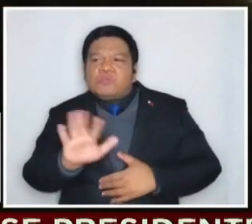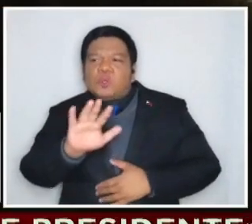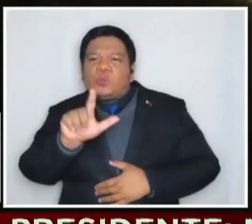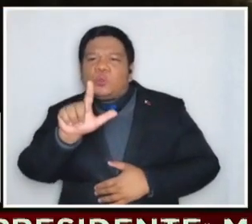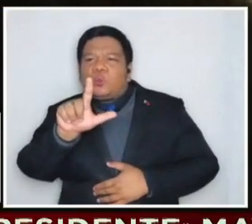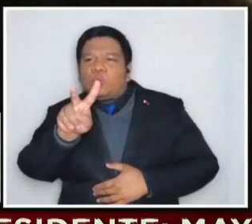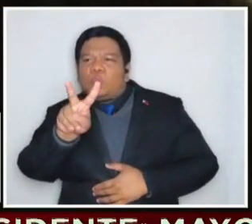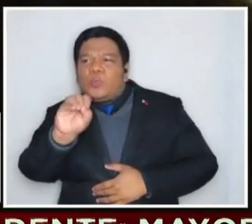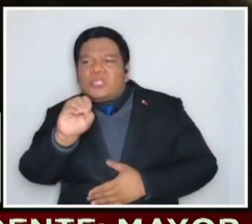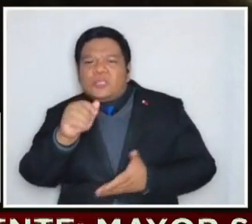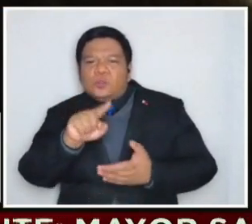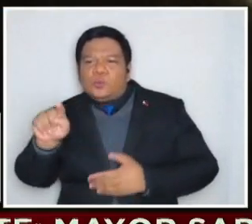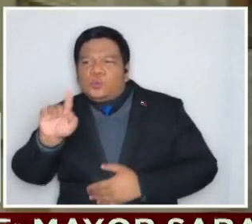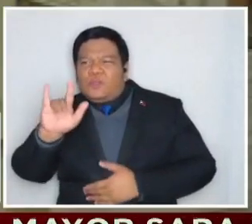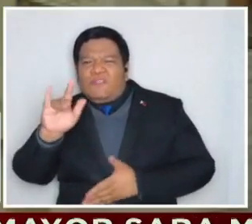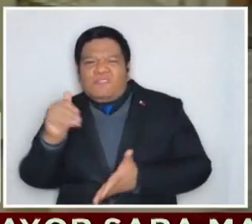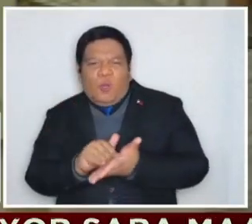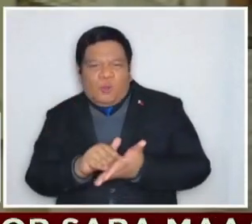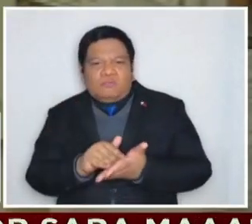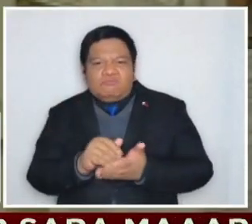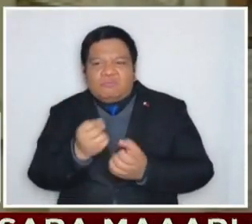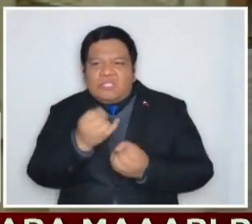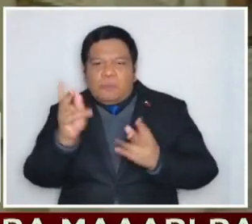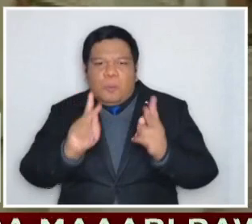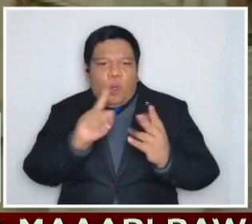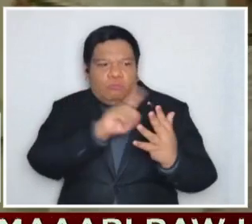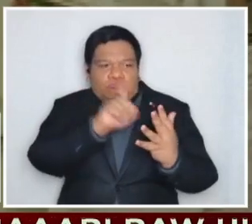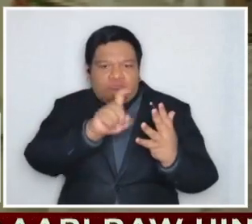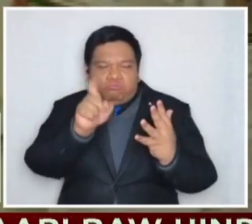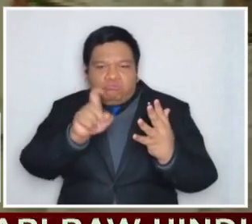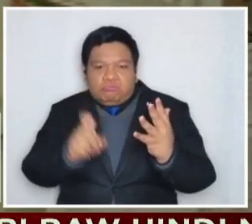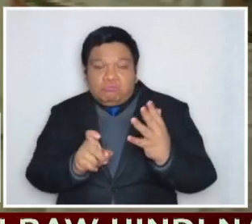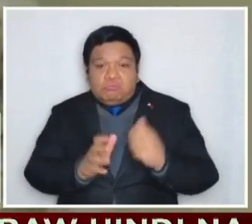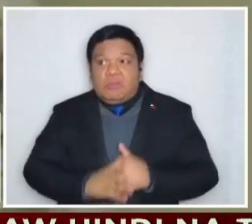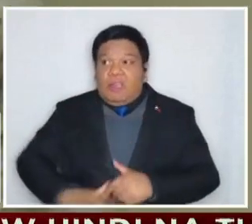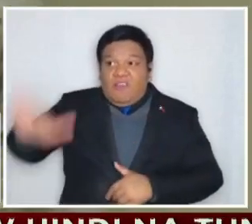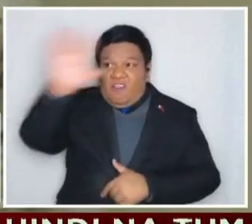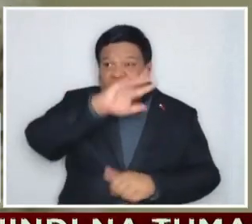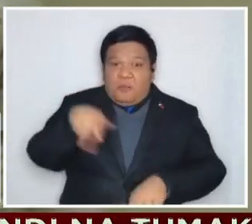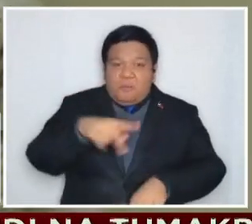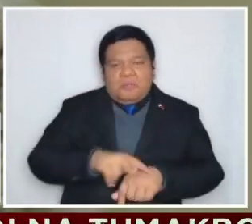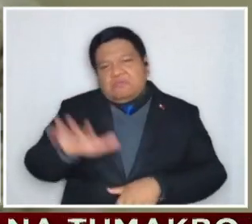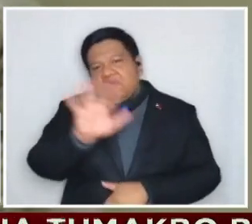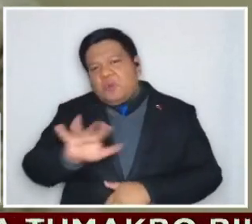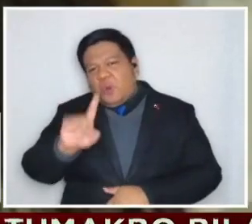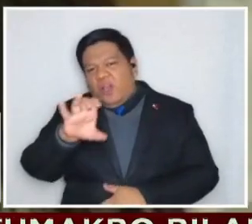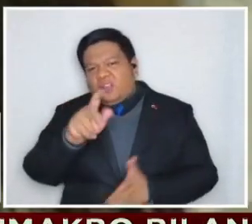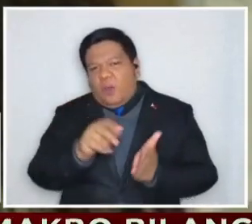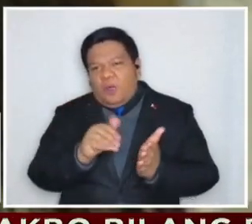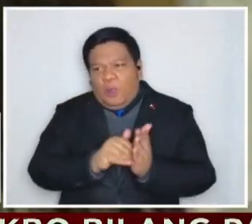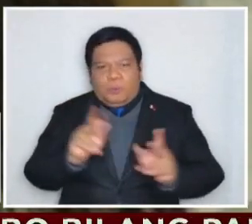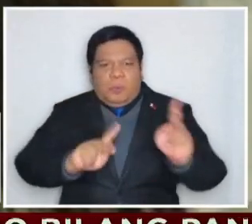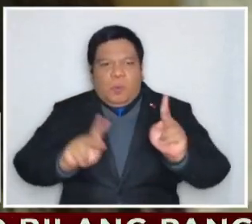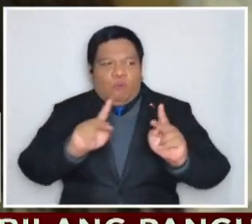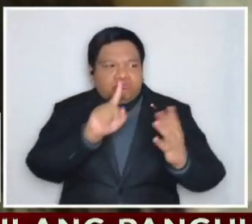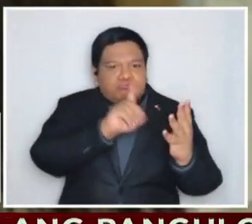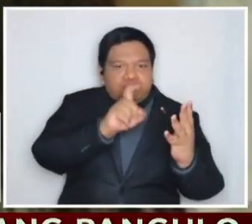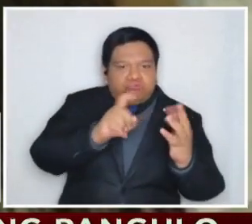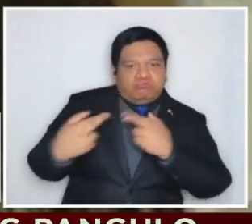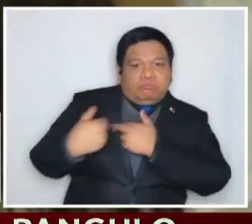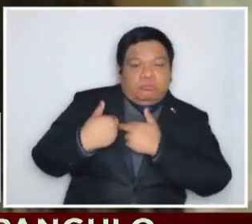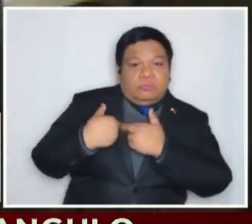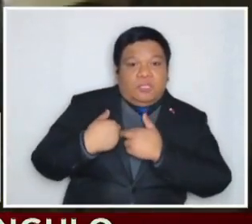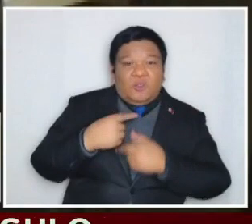sa buong bansa, higit 100,000. Pero kulang na kulang pa umano ito. Hindi lang din ang bilang ng contact tracers